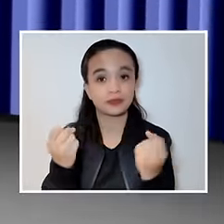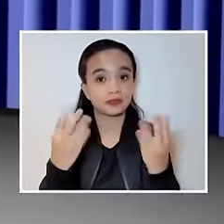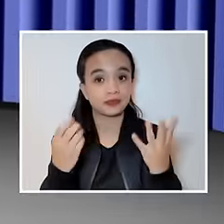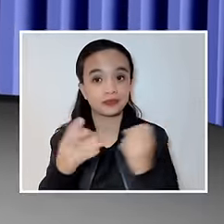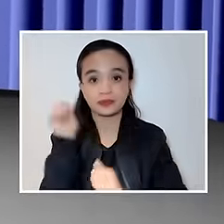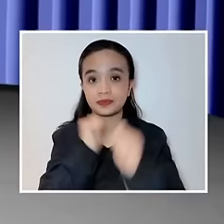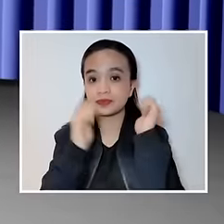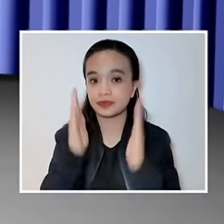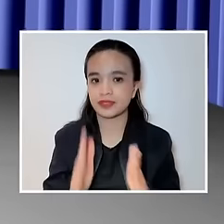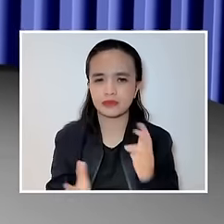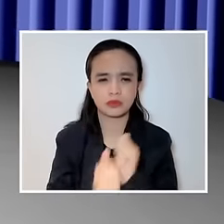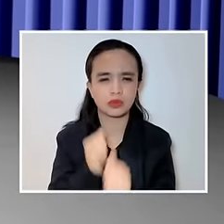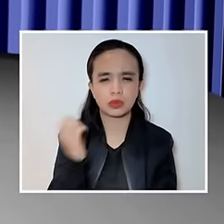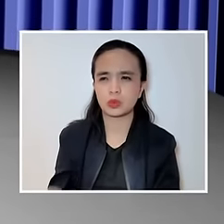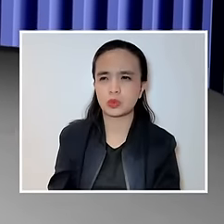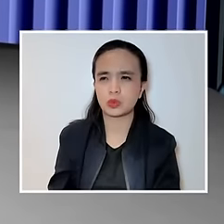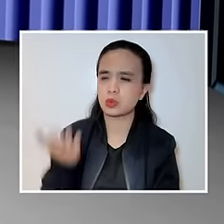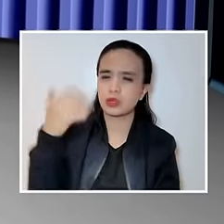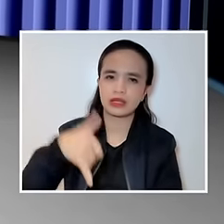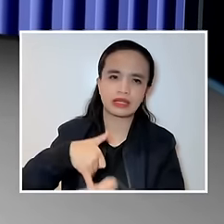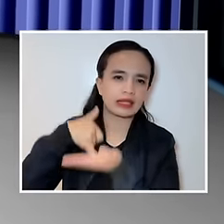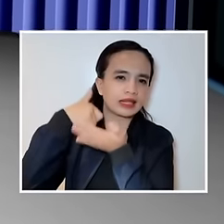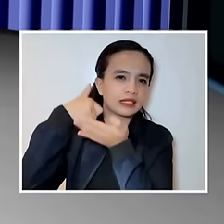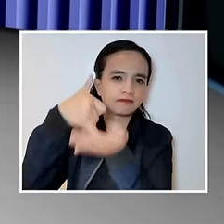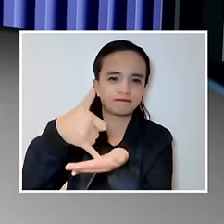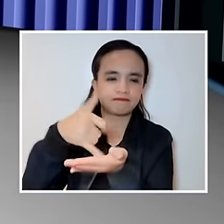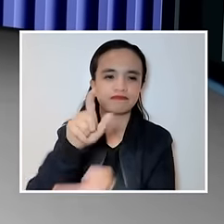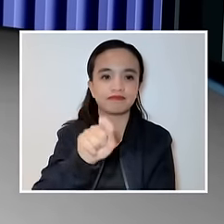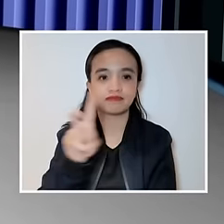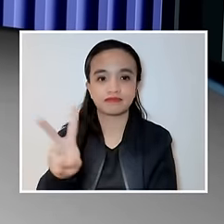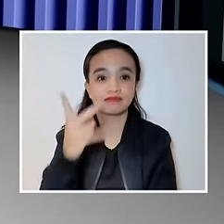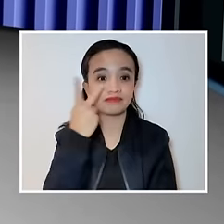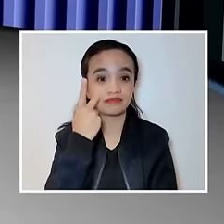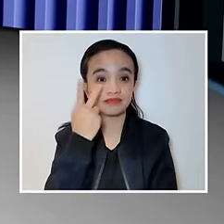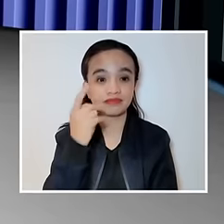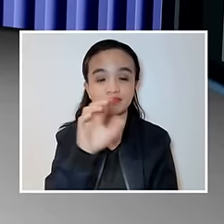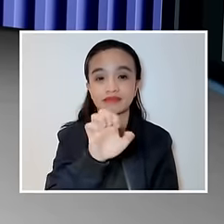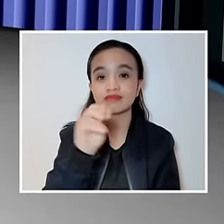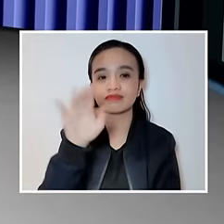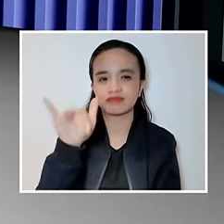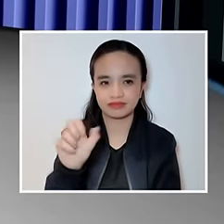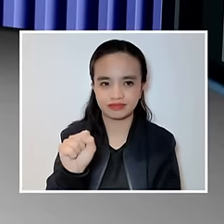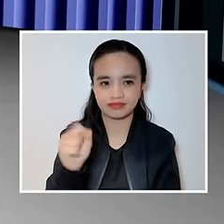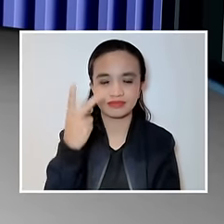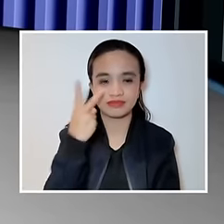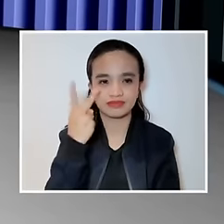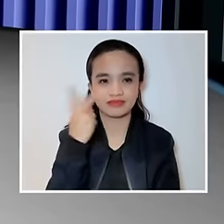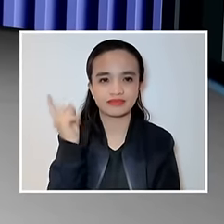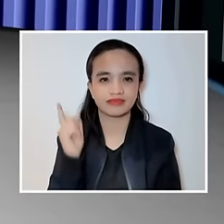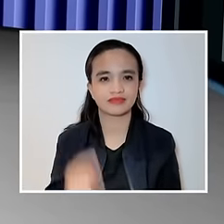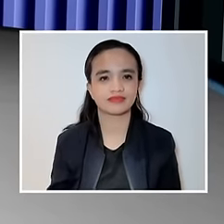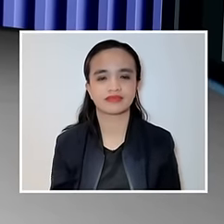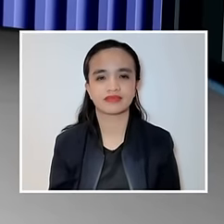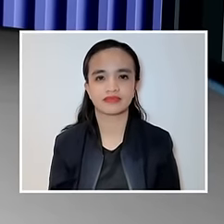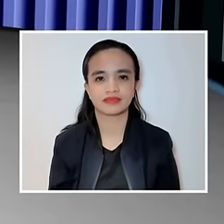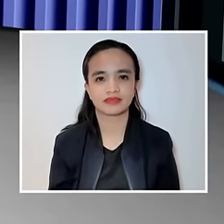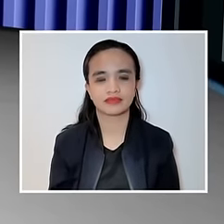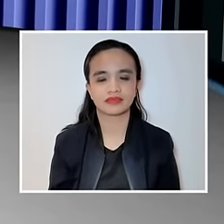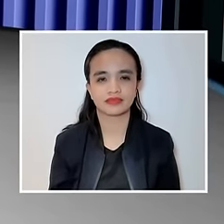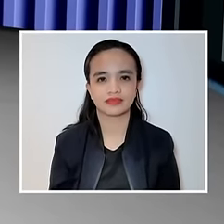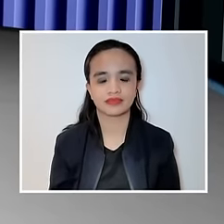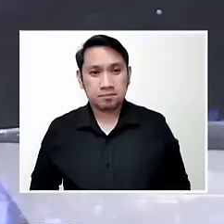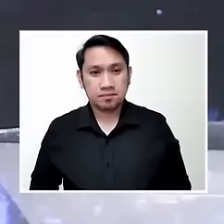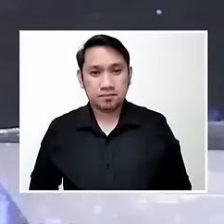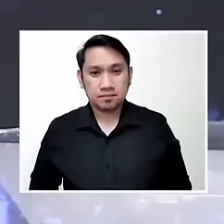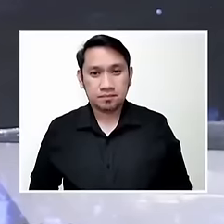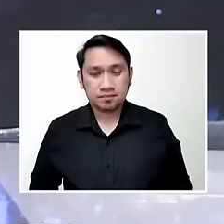na pinakamataas sa parangal sa telebisyon. Ang mga eksena sa Emmys, alamin sa pagpapatrol ni Hollywood correspondent Yong